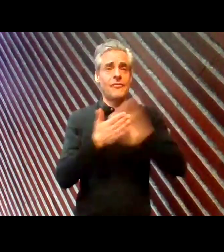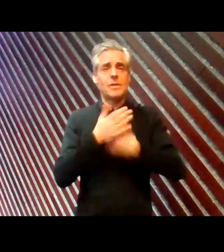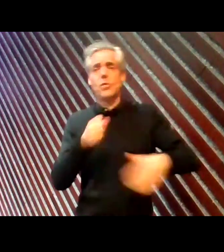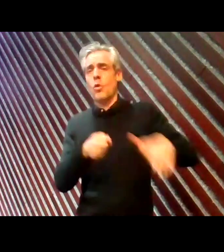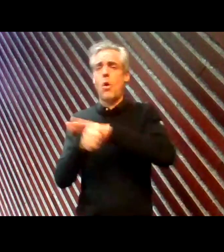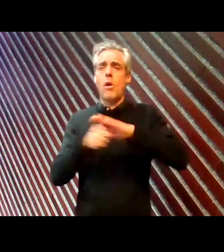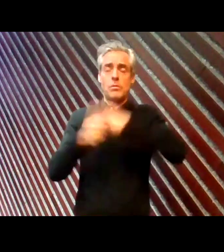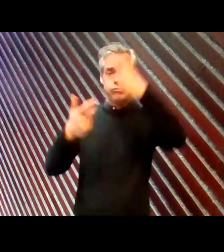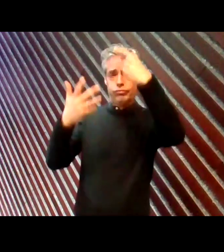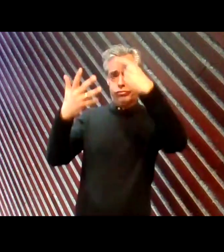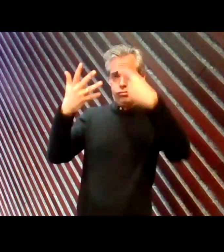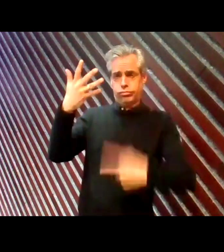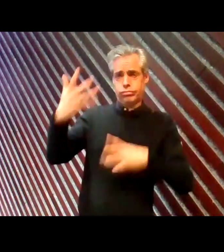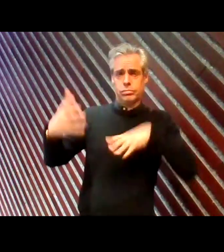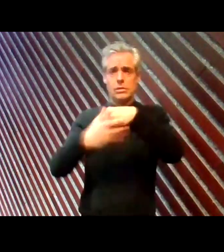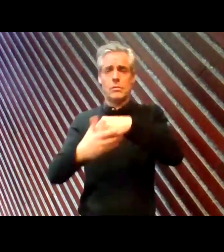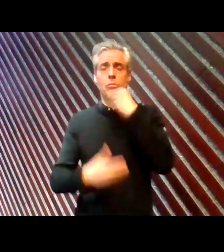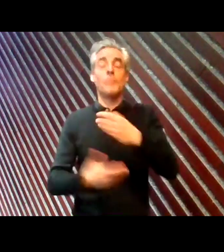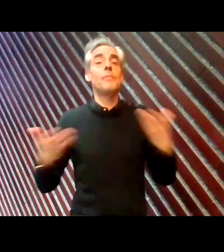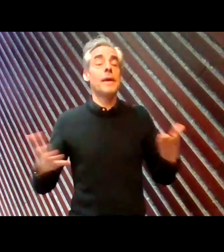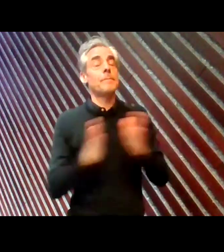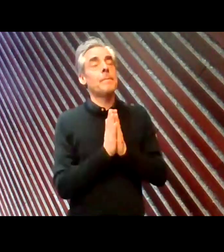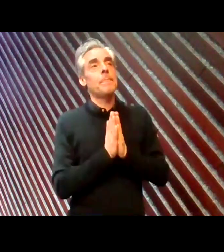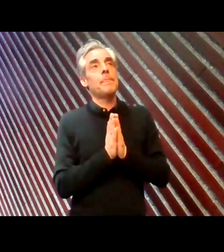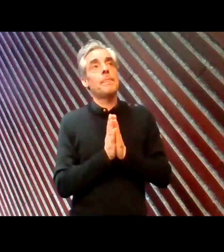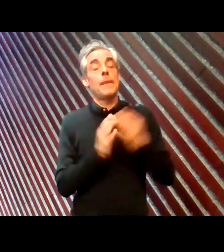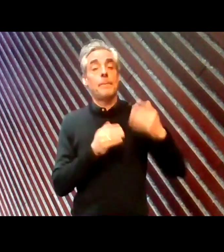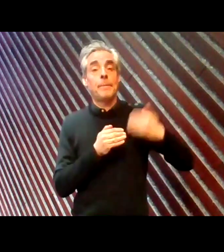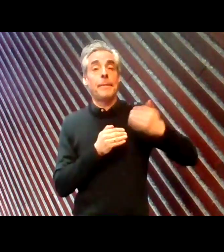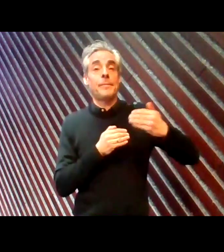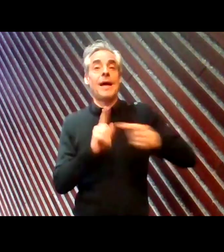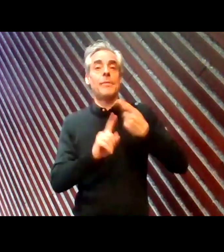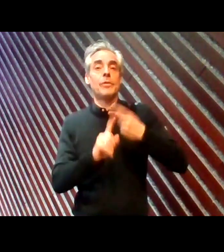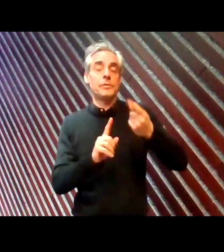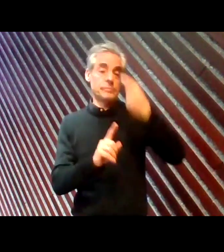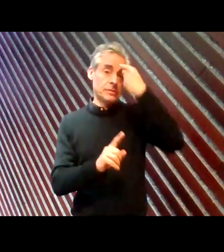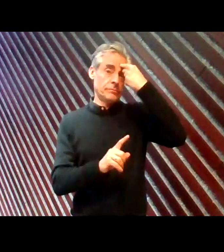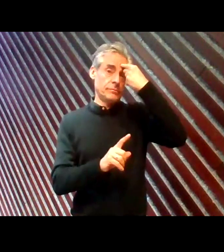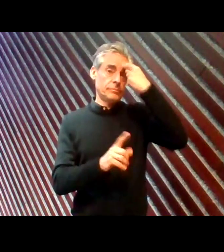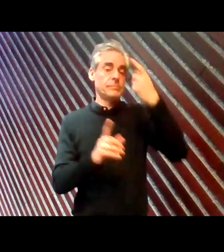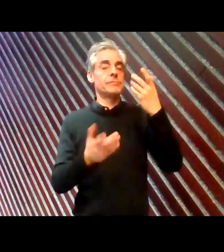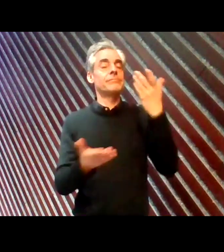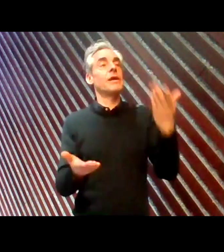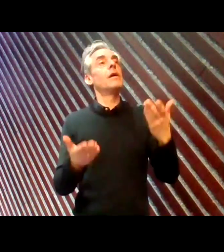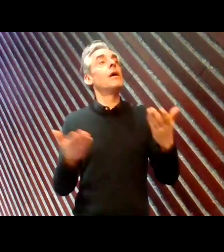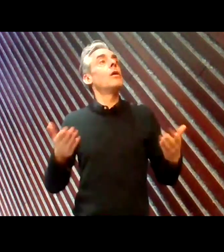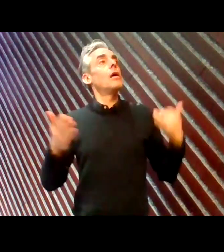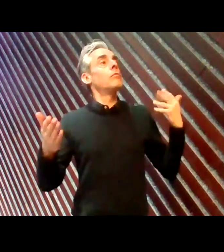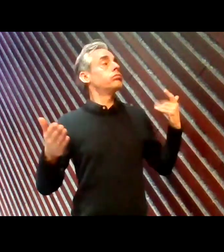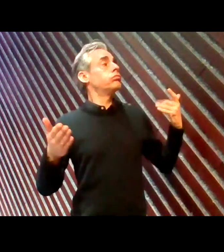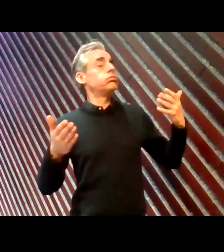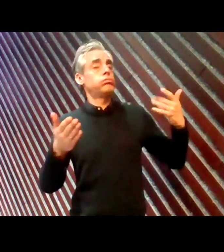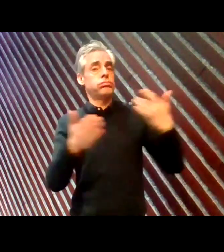la panoplie je dirais pour y accéder en tous les cas les choses importantes à retenir c'est que là par rapport à toutes les